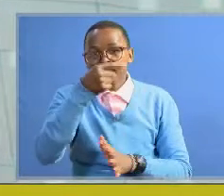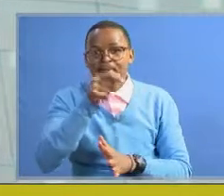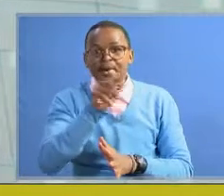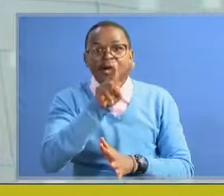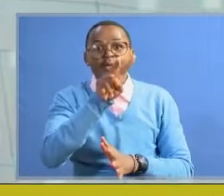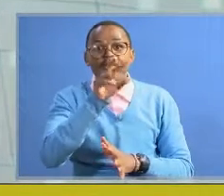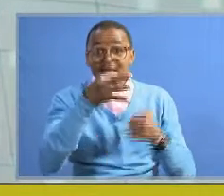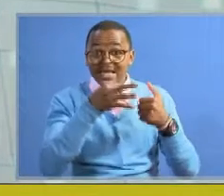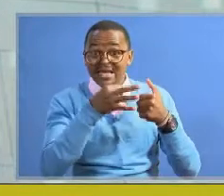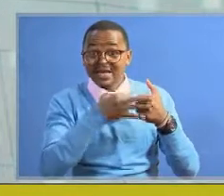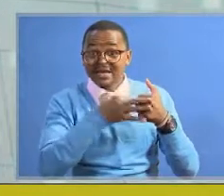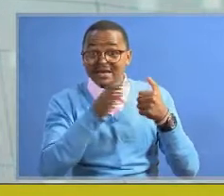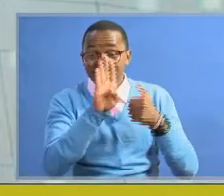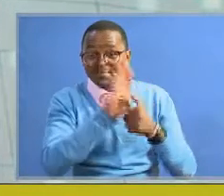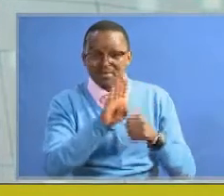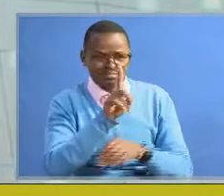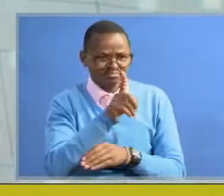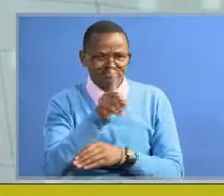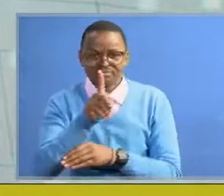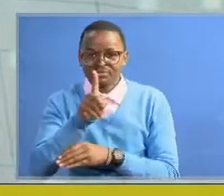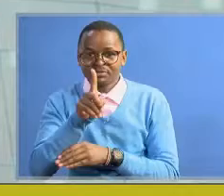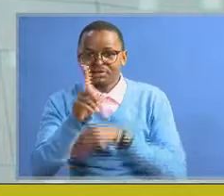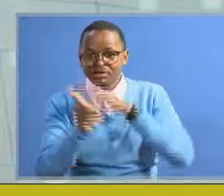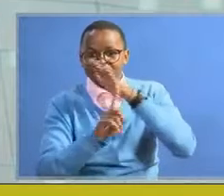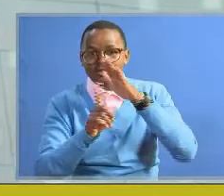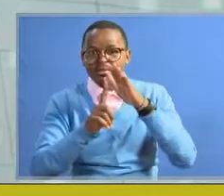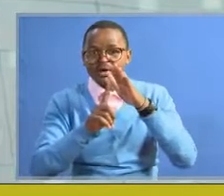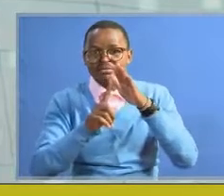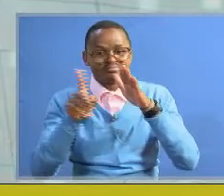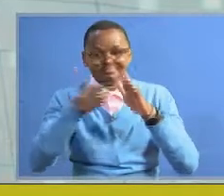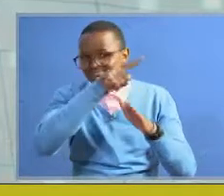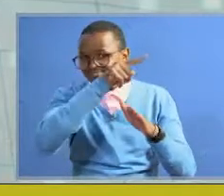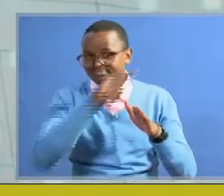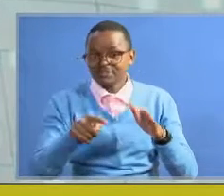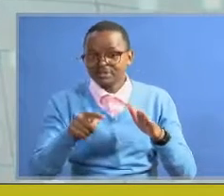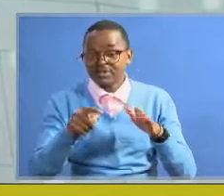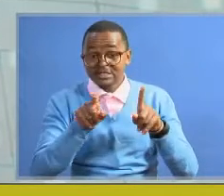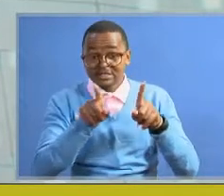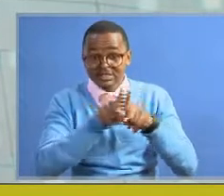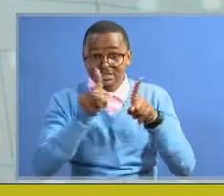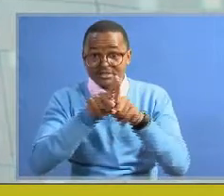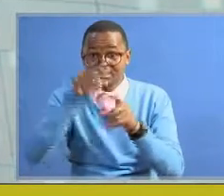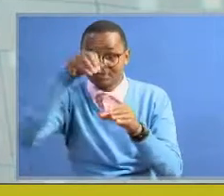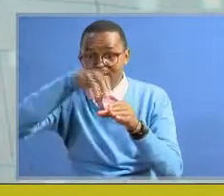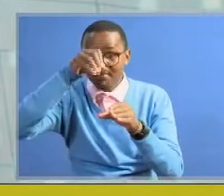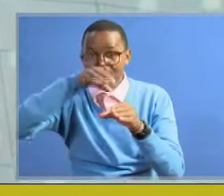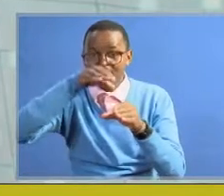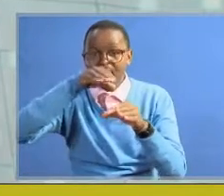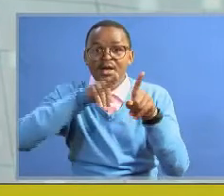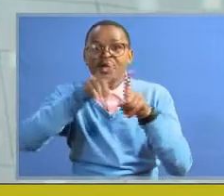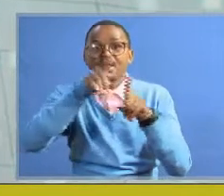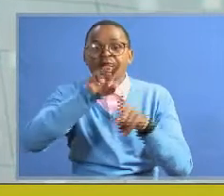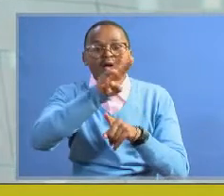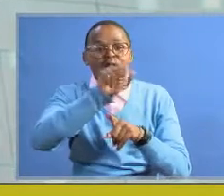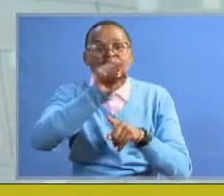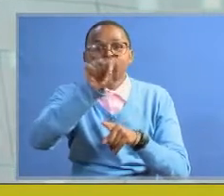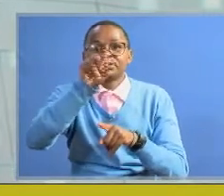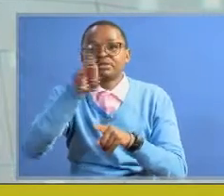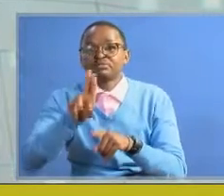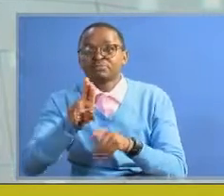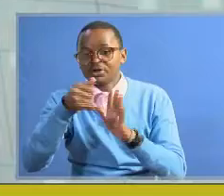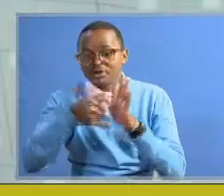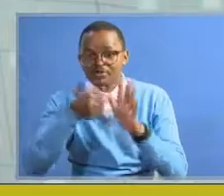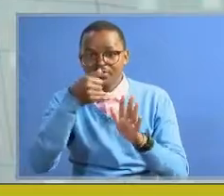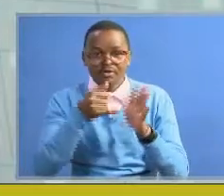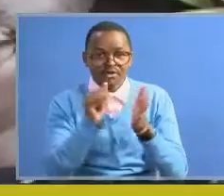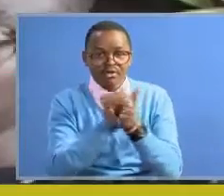bilioni 28. Baya amemkashifu waziri Balala kwa kutupilia mbali pendekezo hilo la uwekezaji wa kitalii eneo la Watamu. Mradi huo